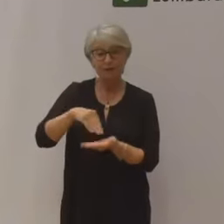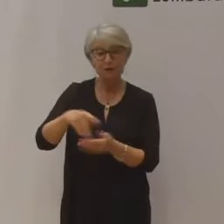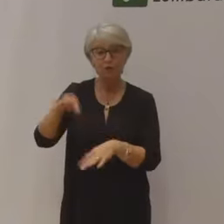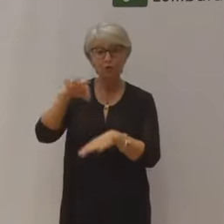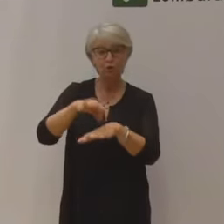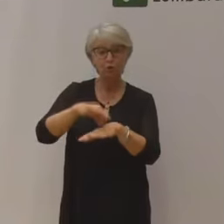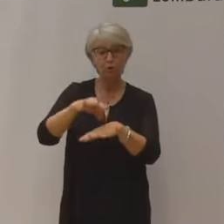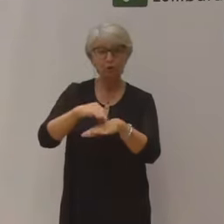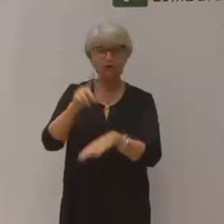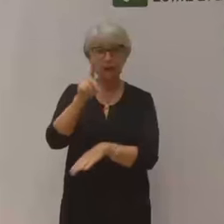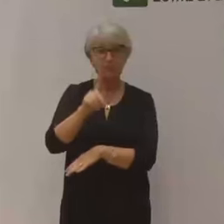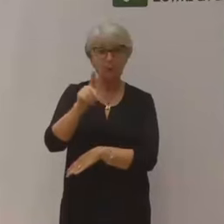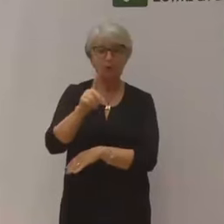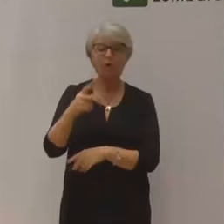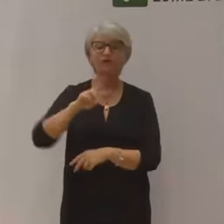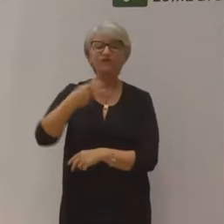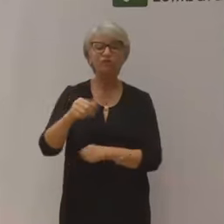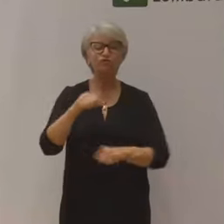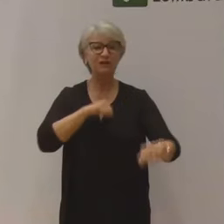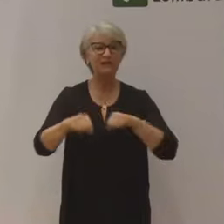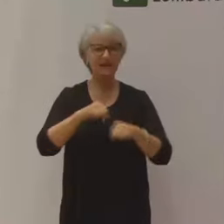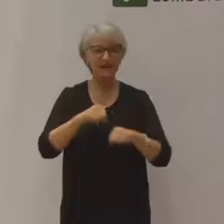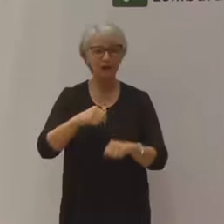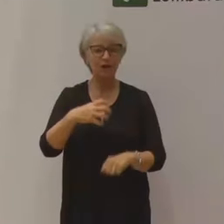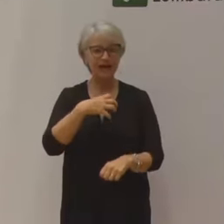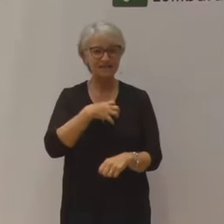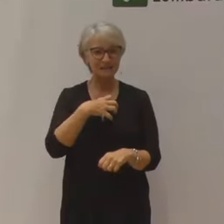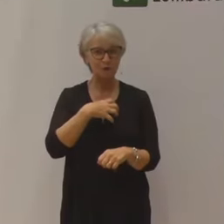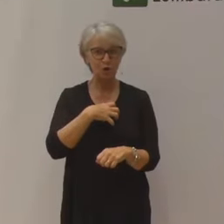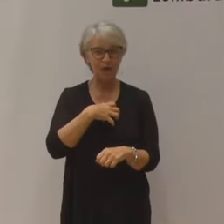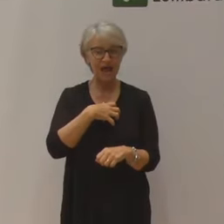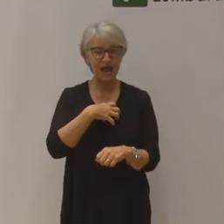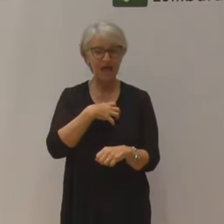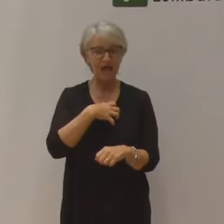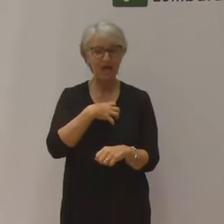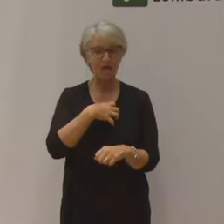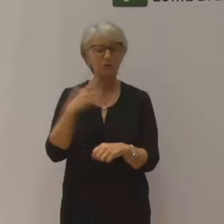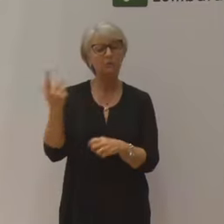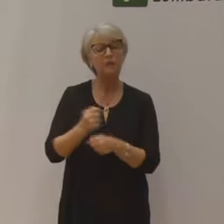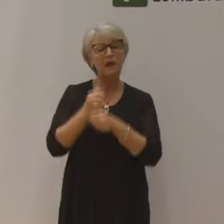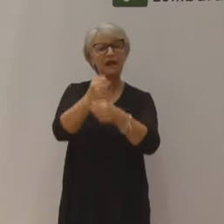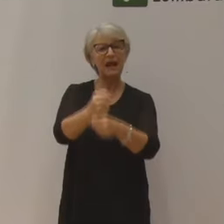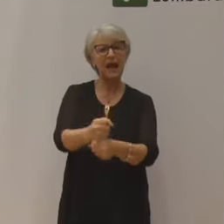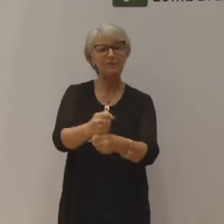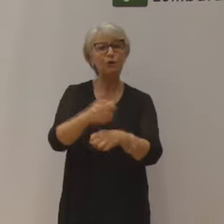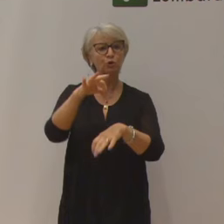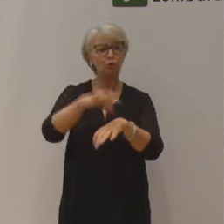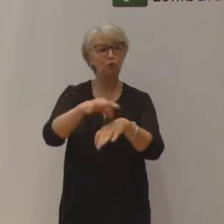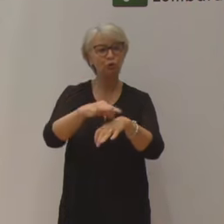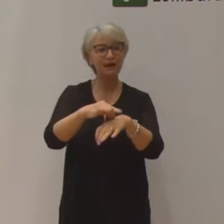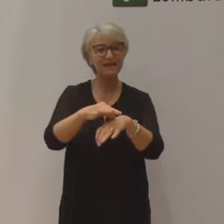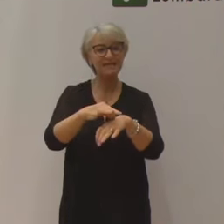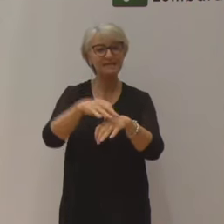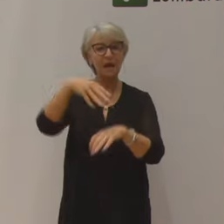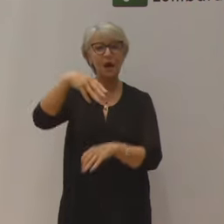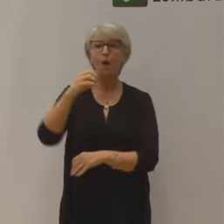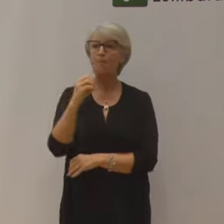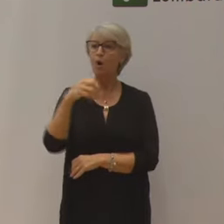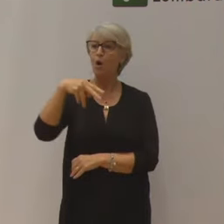dottor D'Affonchio, che è il vice direttore dell'assessorato e rappresenta anche la dottoressa Moneta, che è